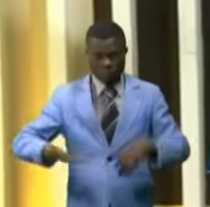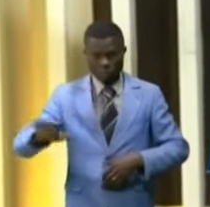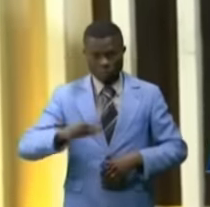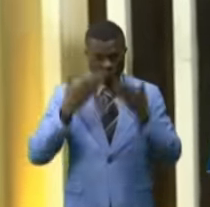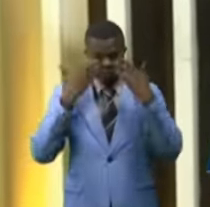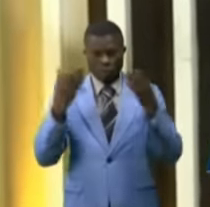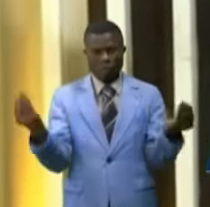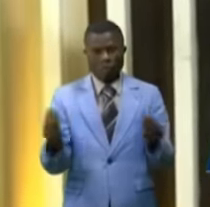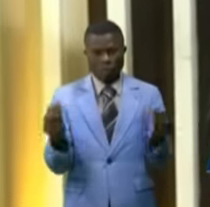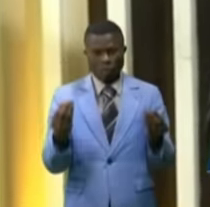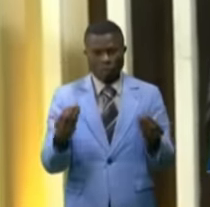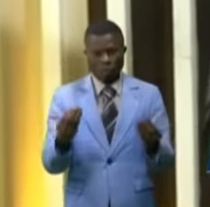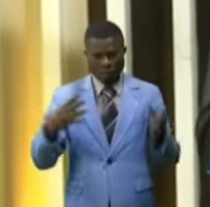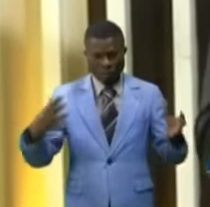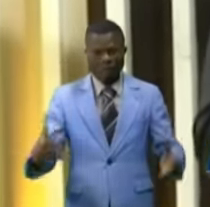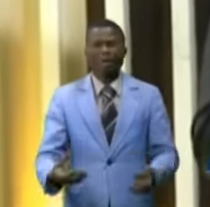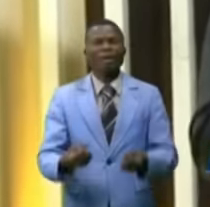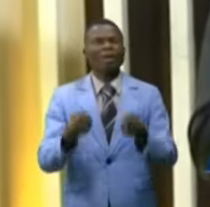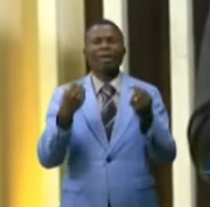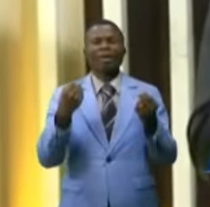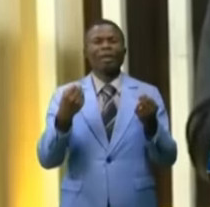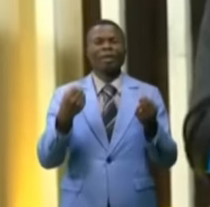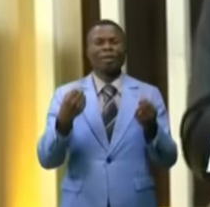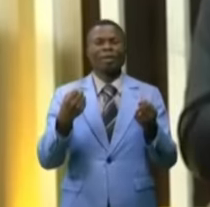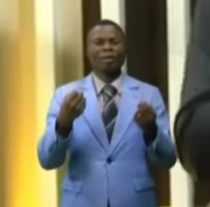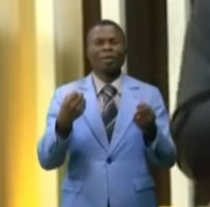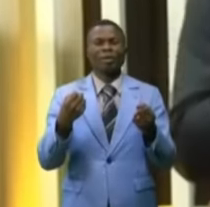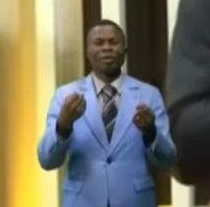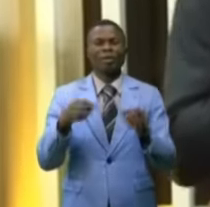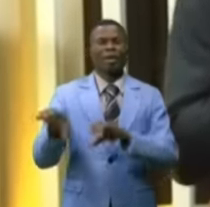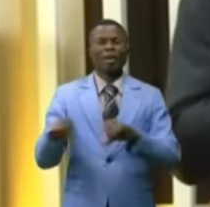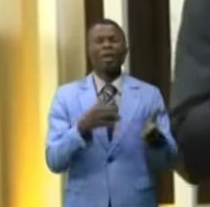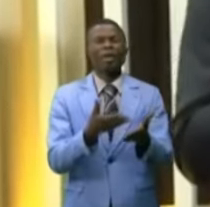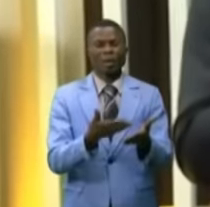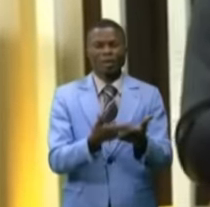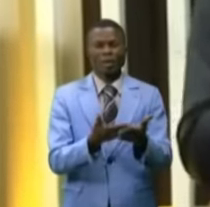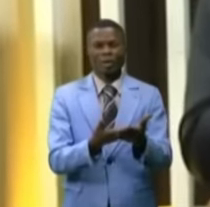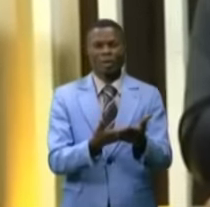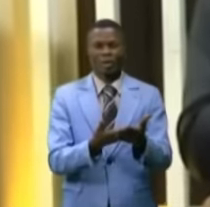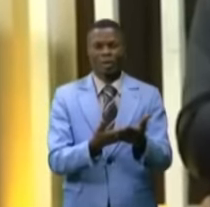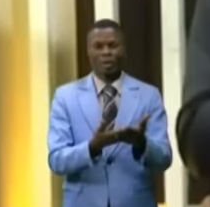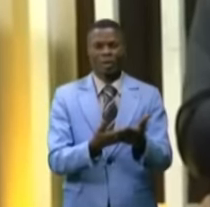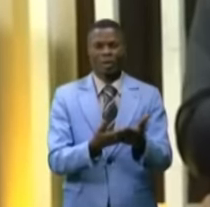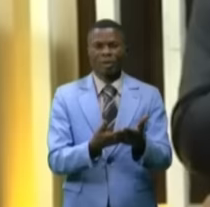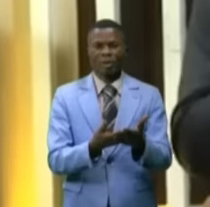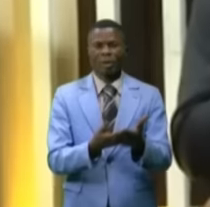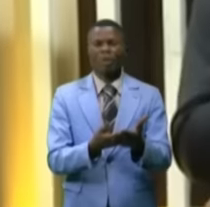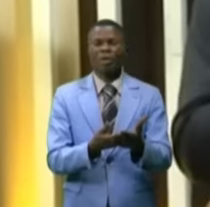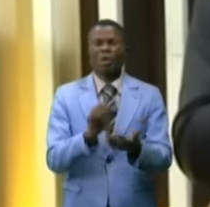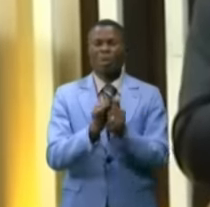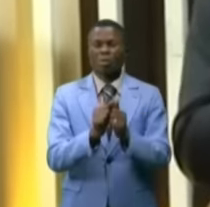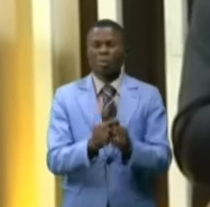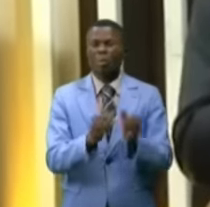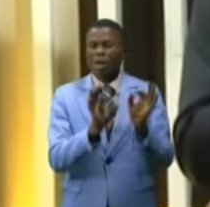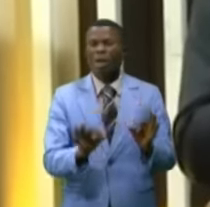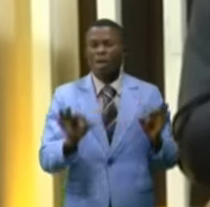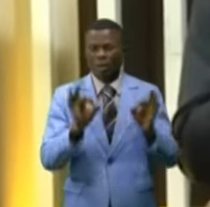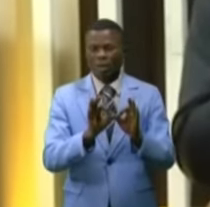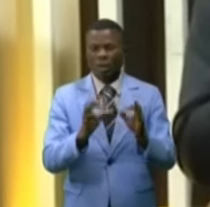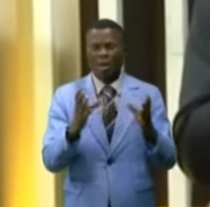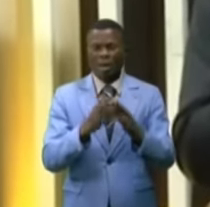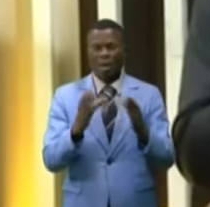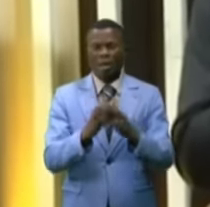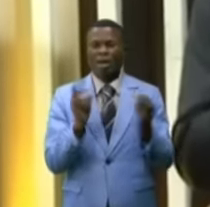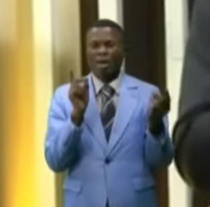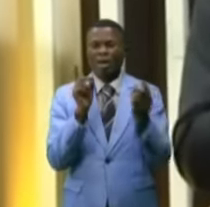Voilà pourquoi il trouve que cette activité est en parfaite adéquation avec sa vision